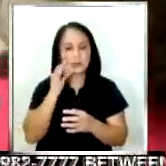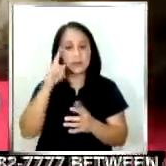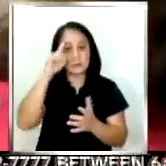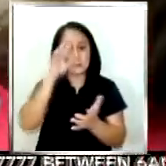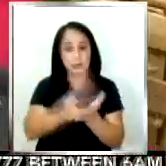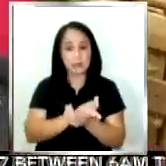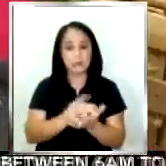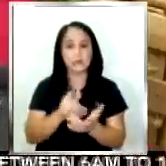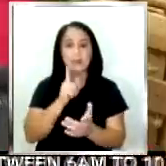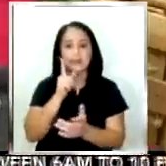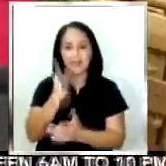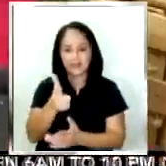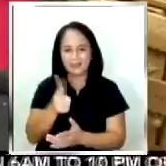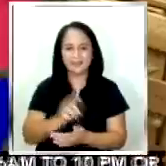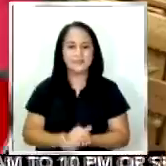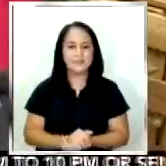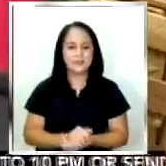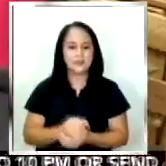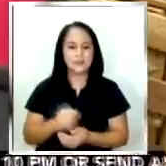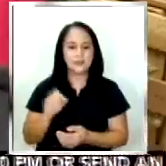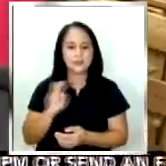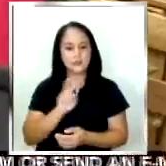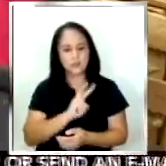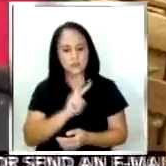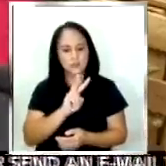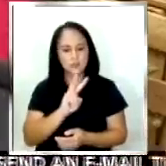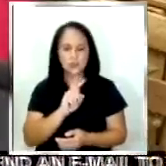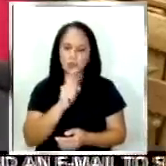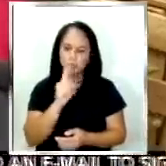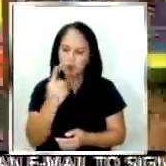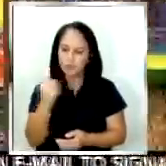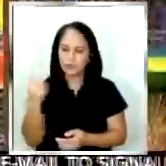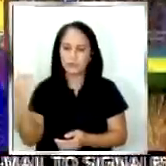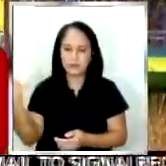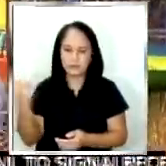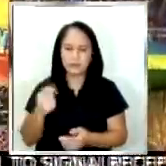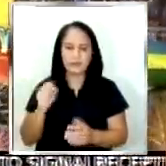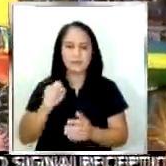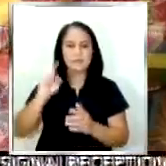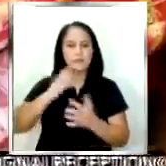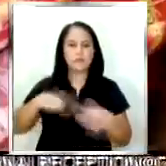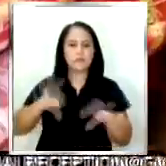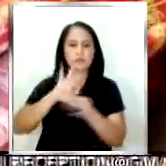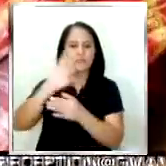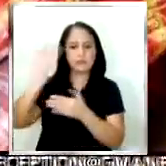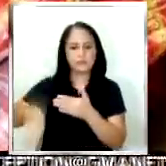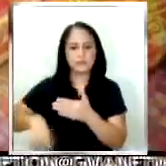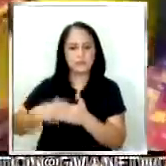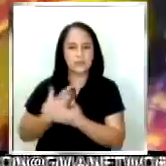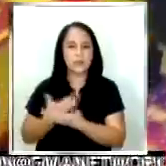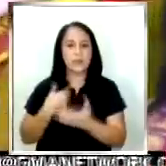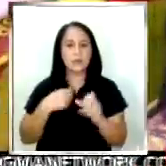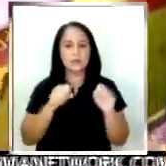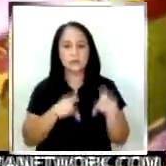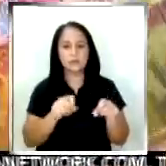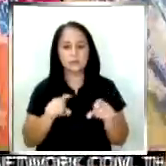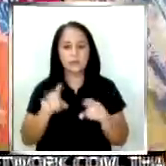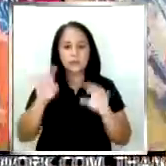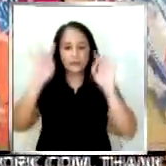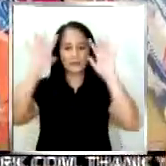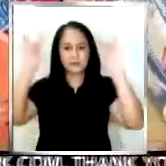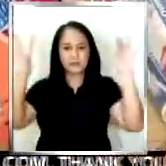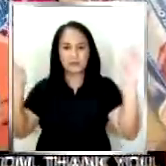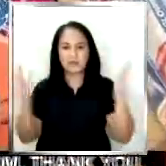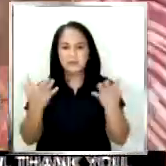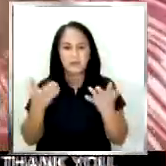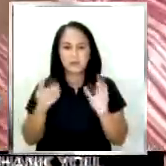pampaswerte. Dala-dalawa, kaya isa-isa na lang po para makompleto. Meron din mga panindang pailaw rito, pero wala mga ipinagbabawal na